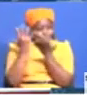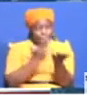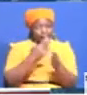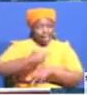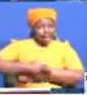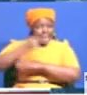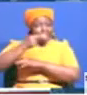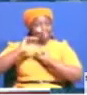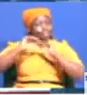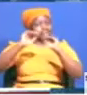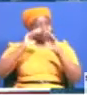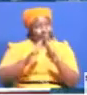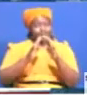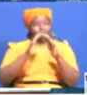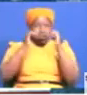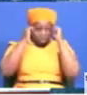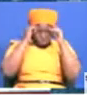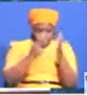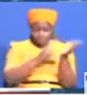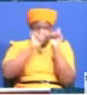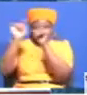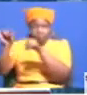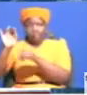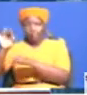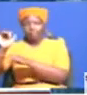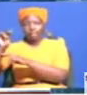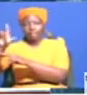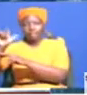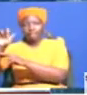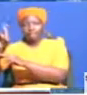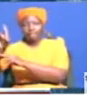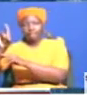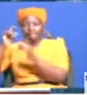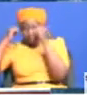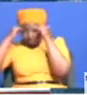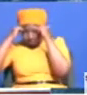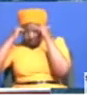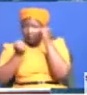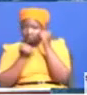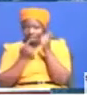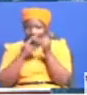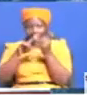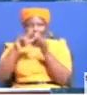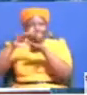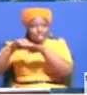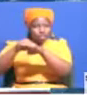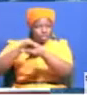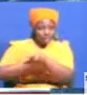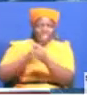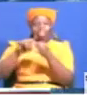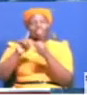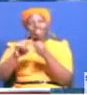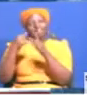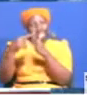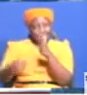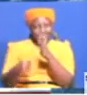education students to Finland to study nursing and risk management and physiotherapy and so forth, also at the vocational level. So